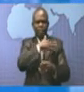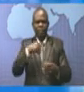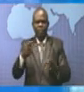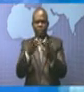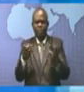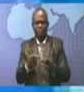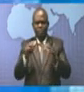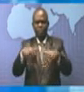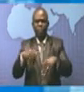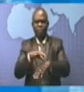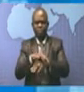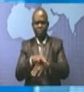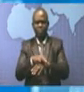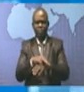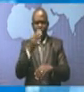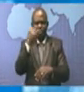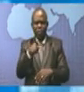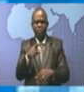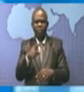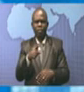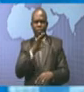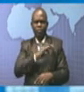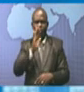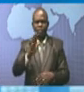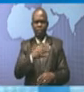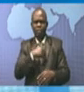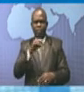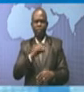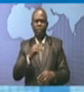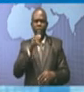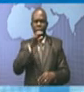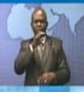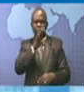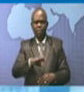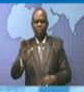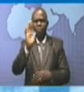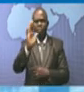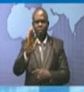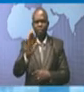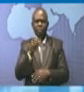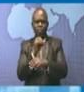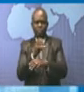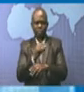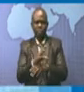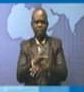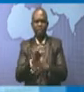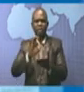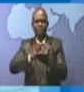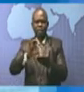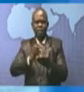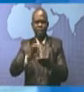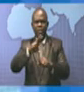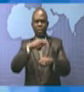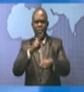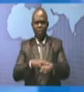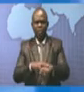avenir meilleur aux futures générations. Tel est l'un des conseils donnés par le secrétaire général adjoint du parti CNDD-FDD,